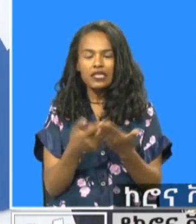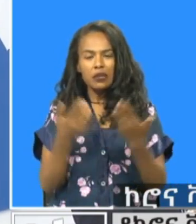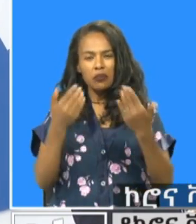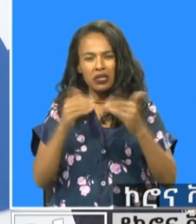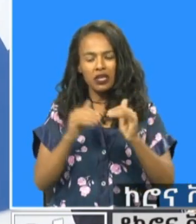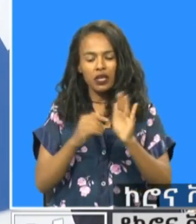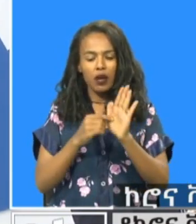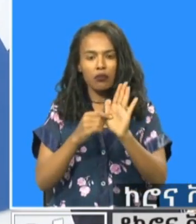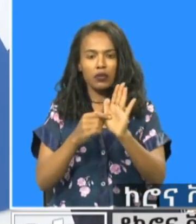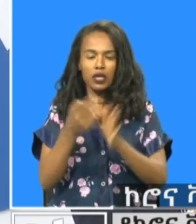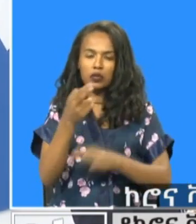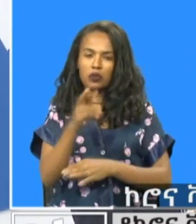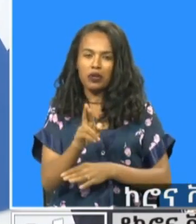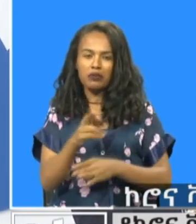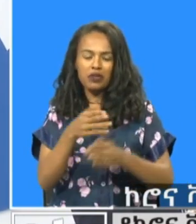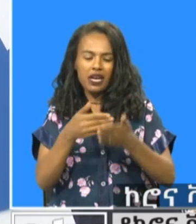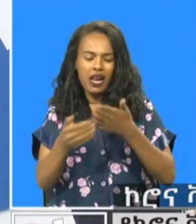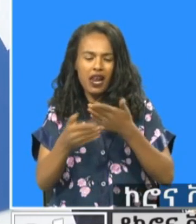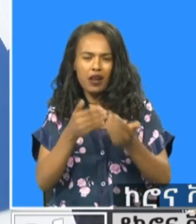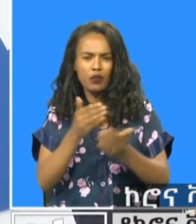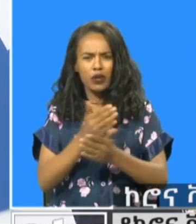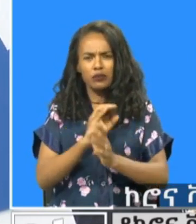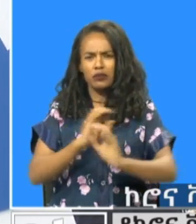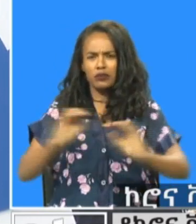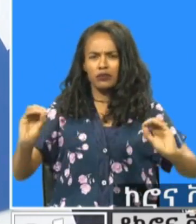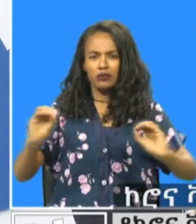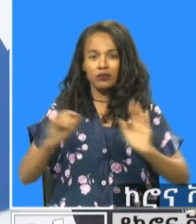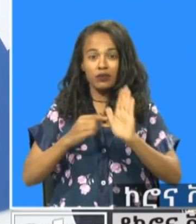መጠነኛ ምልክት ወይም ደግሞ ቀላል ምልክት ወይም ምንም አይነት